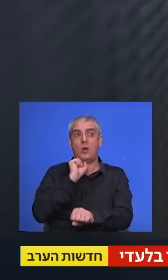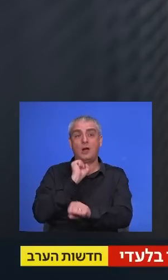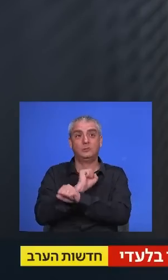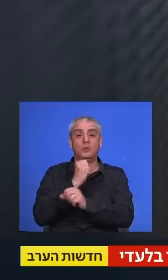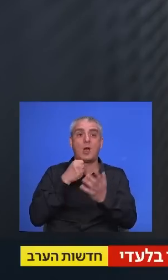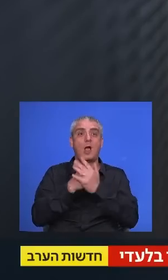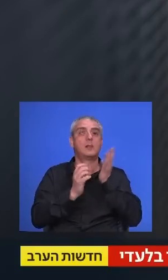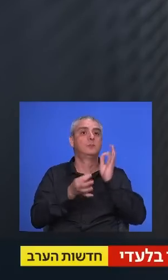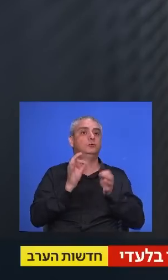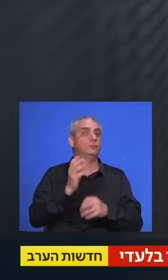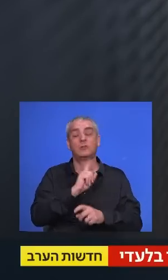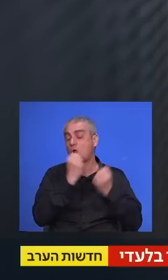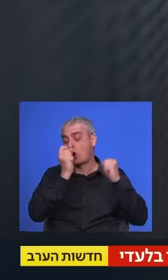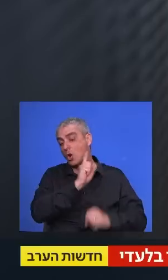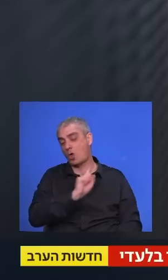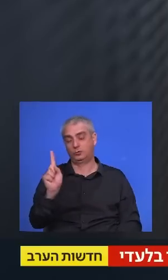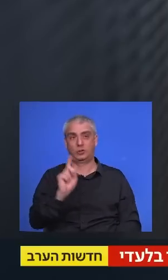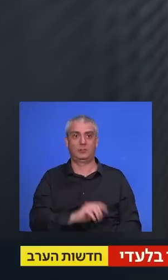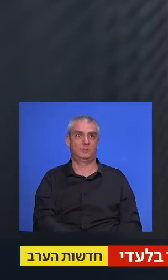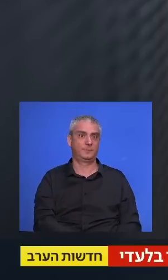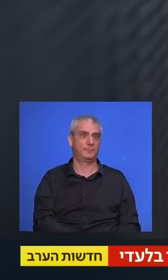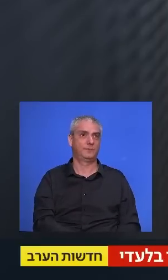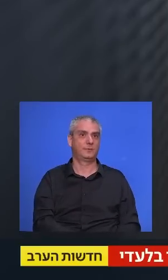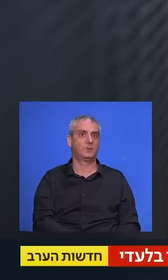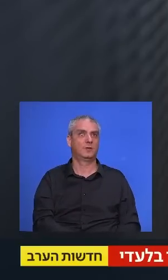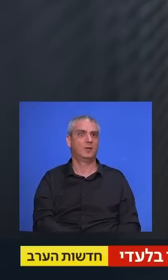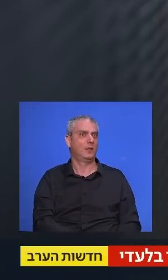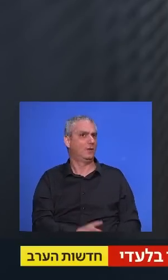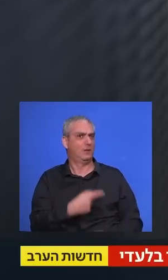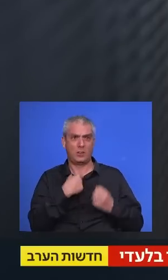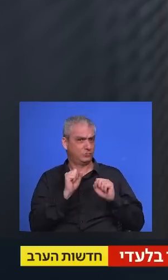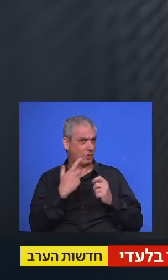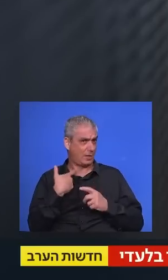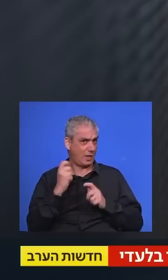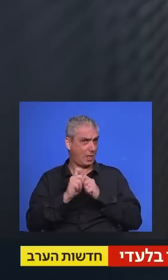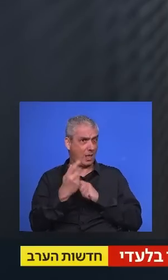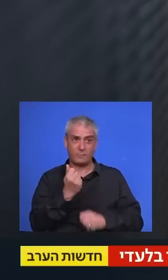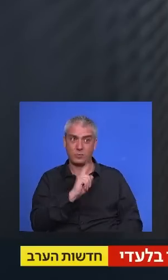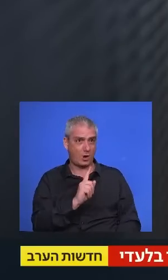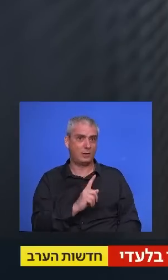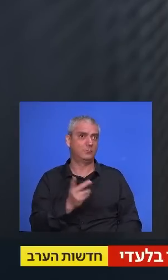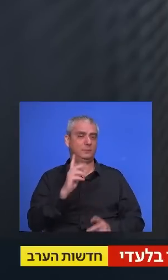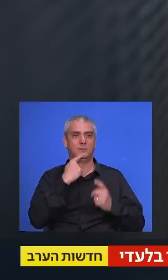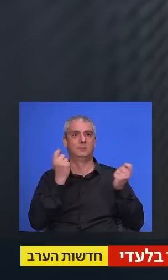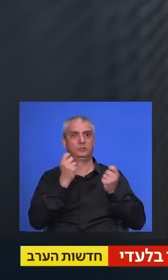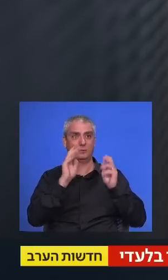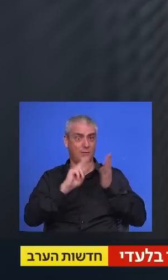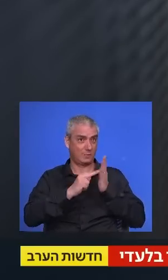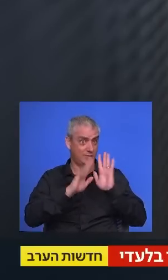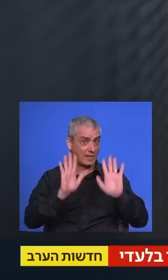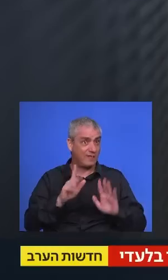עכשיו הוא עוצר כאילו עד סוף המשפט, הוא לא משחרר אותו. לא נשתתף בעורים. לא? נמצא לנו פרסום. אתה